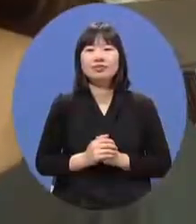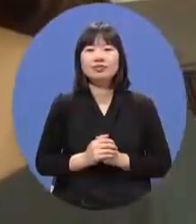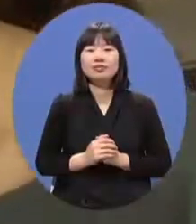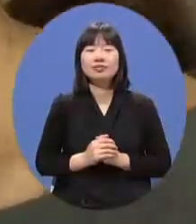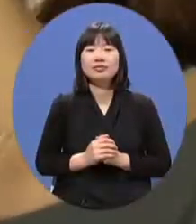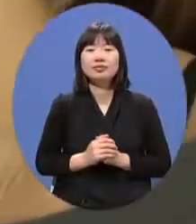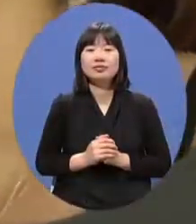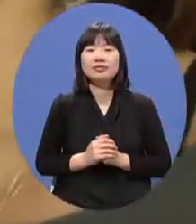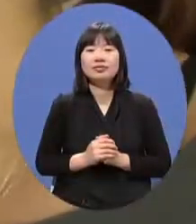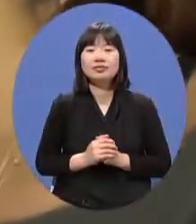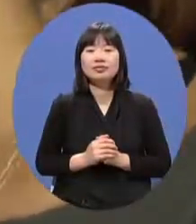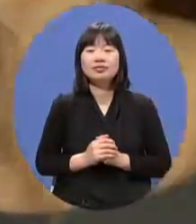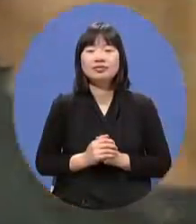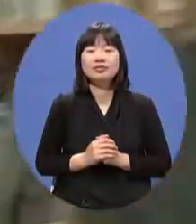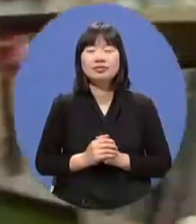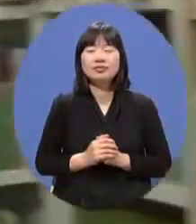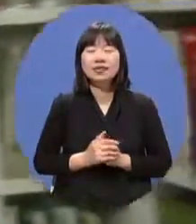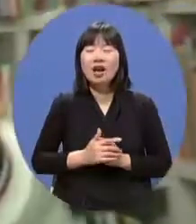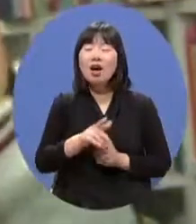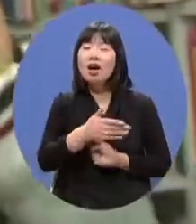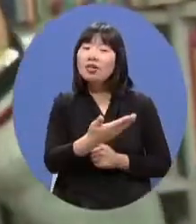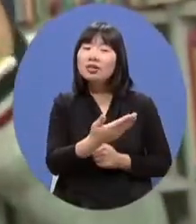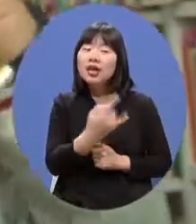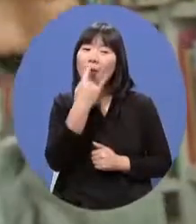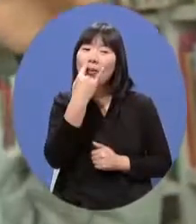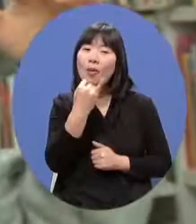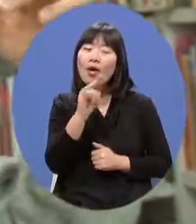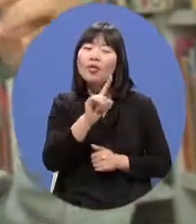서진이 엄마가 어떨 때 좋아?